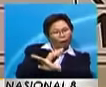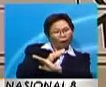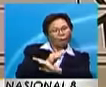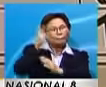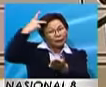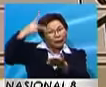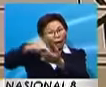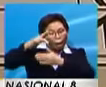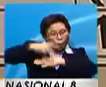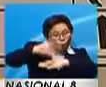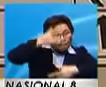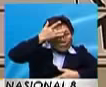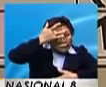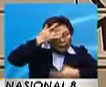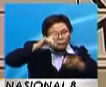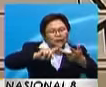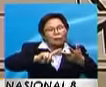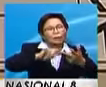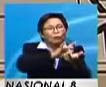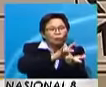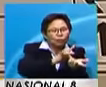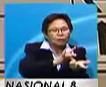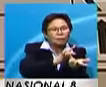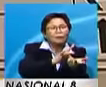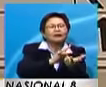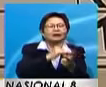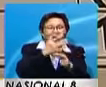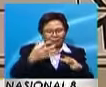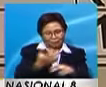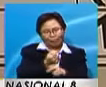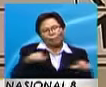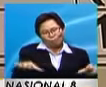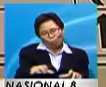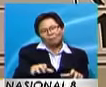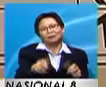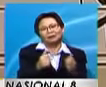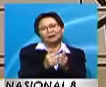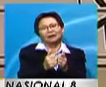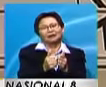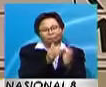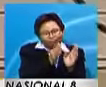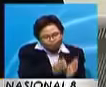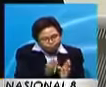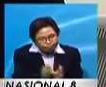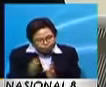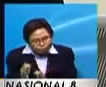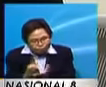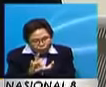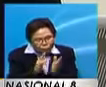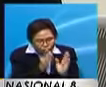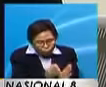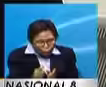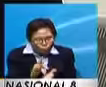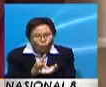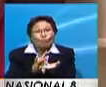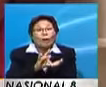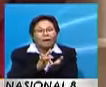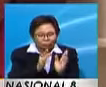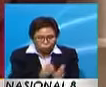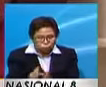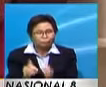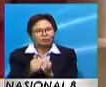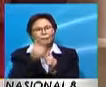pemesanan awal penyakit dan rawatan dapat dilaksanakan dengan sistem etik dan berkesan